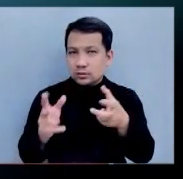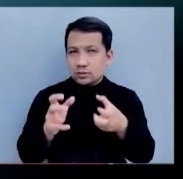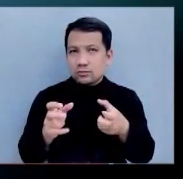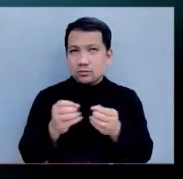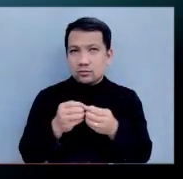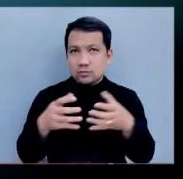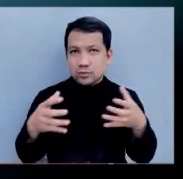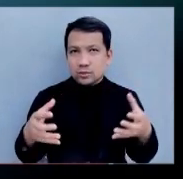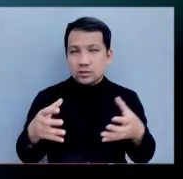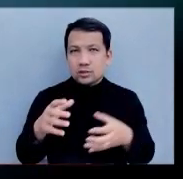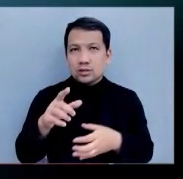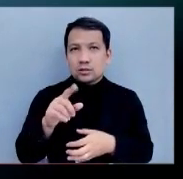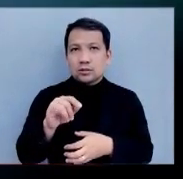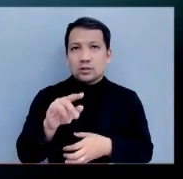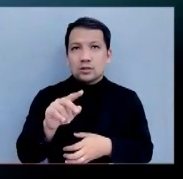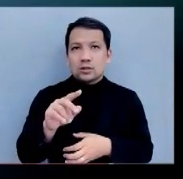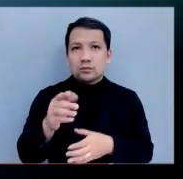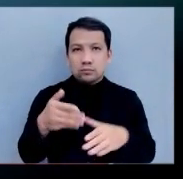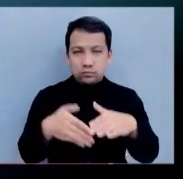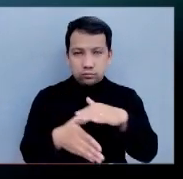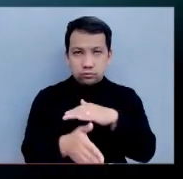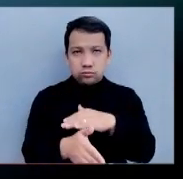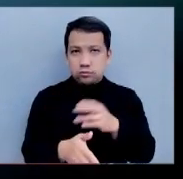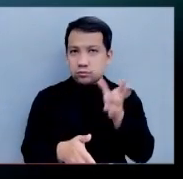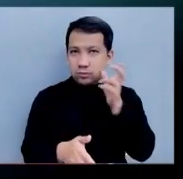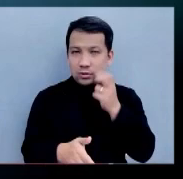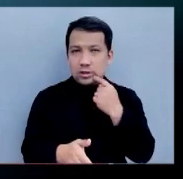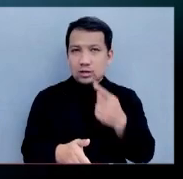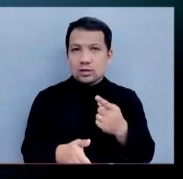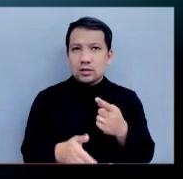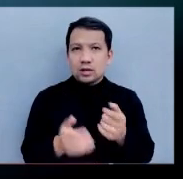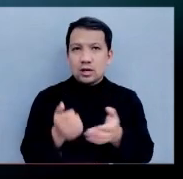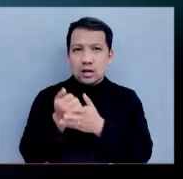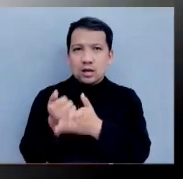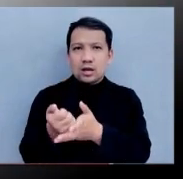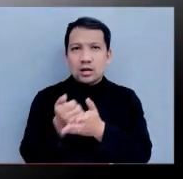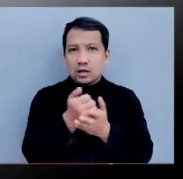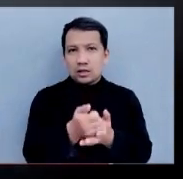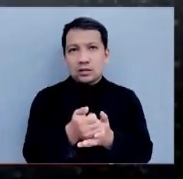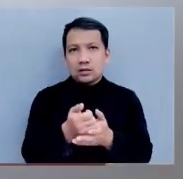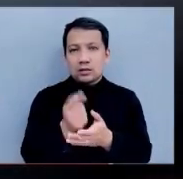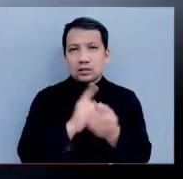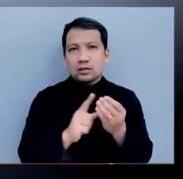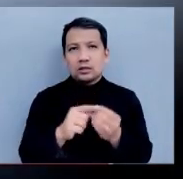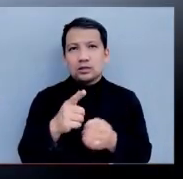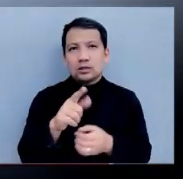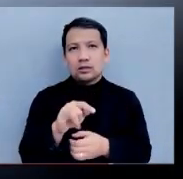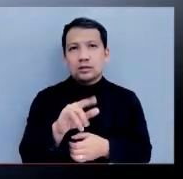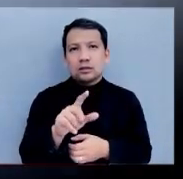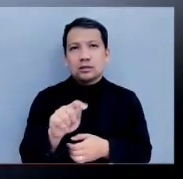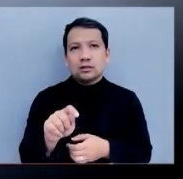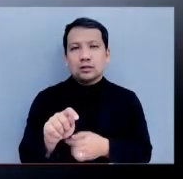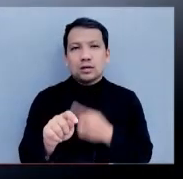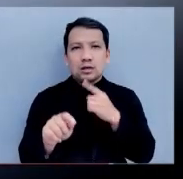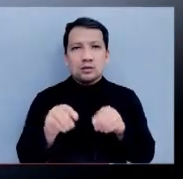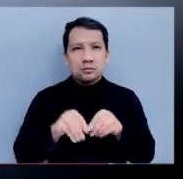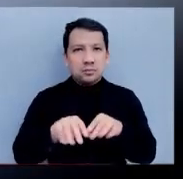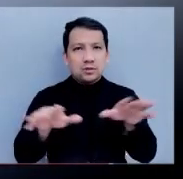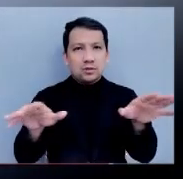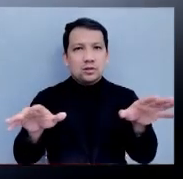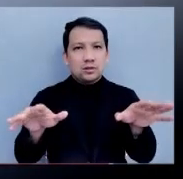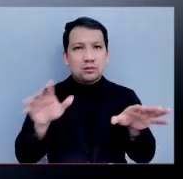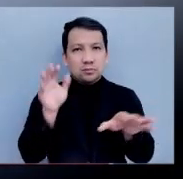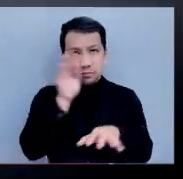na Titan submersible. Maririnig daw dito ang tila paghingi ng tulong ng mga sakay ng Titan. Agad kumalat sa mga Pinoy netizens